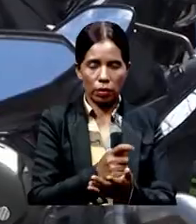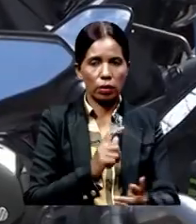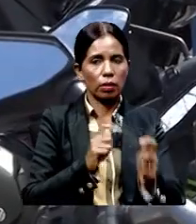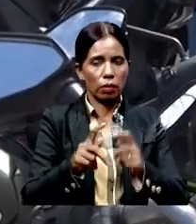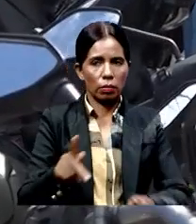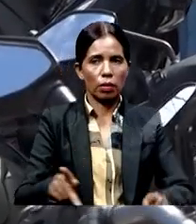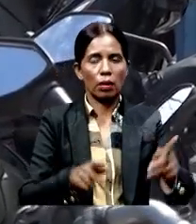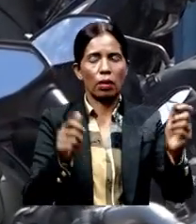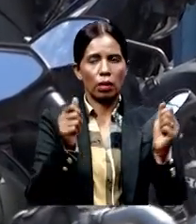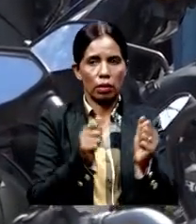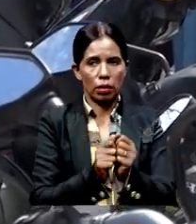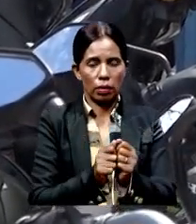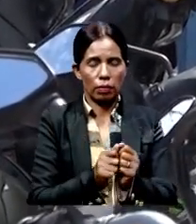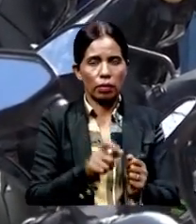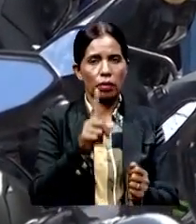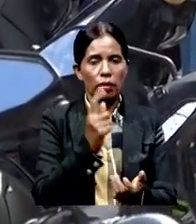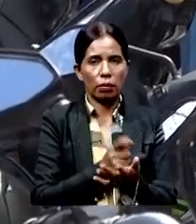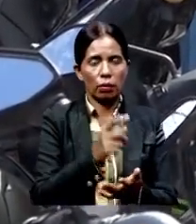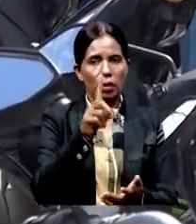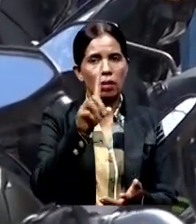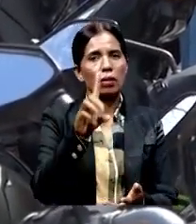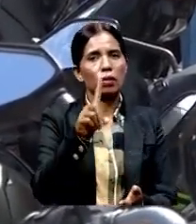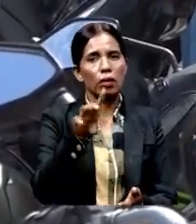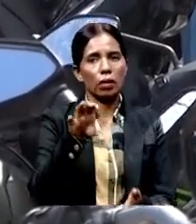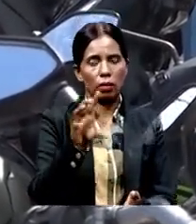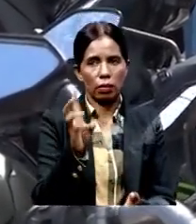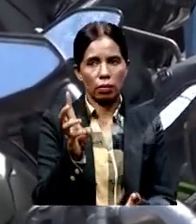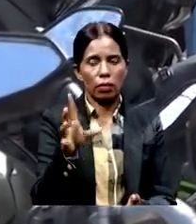hamutuk rihun ida atu sida nengul resinen. João Carlos Tomás Soares, ZMN.